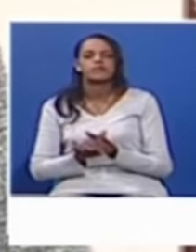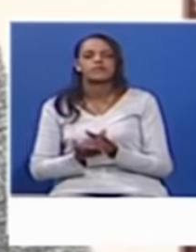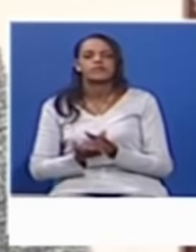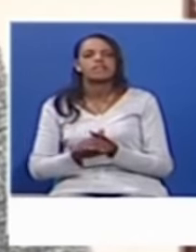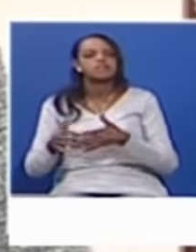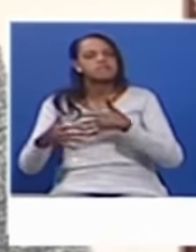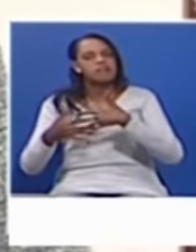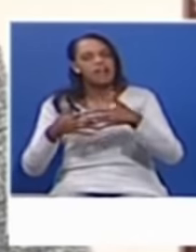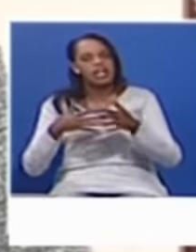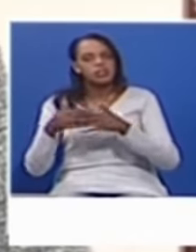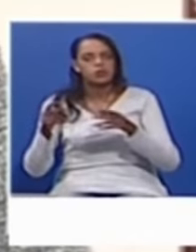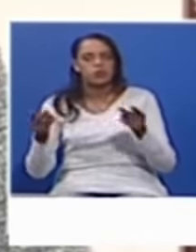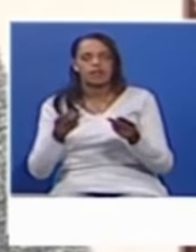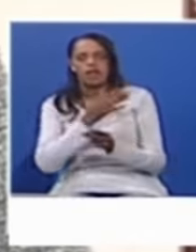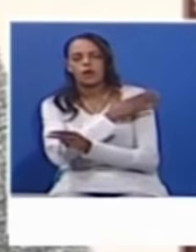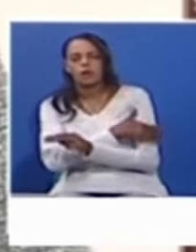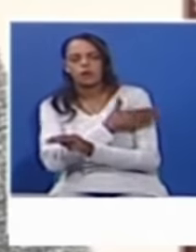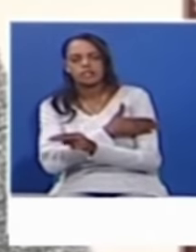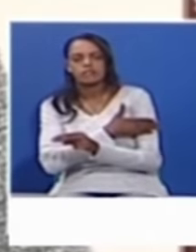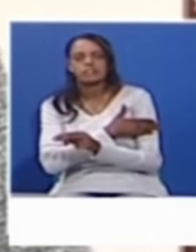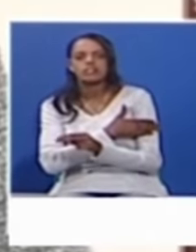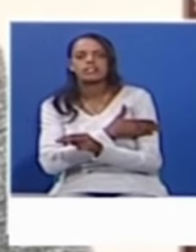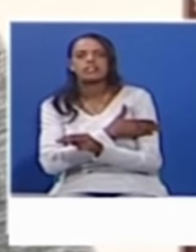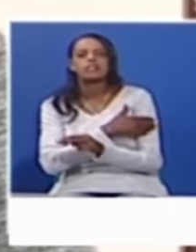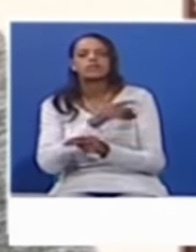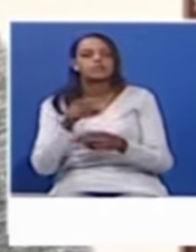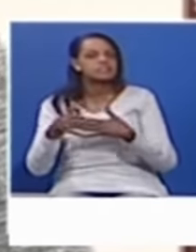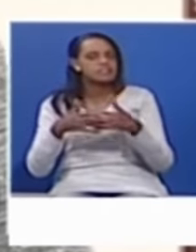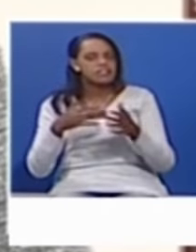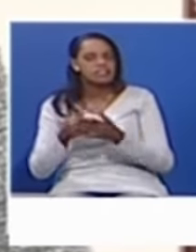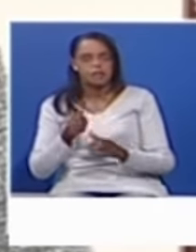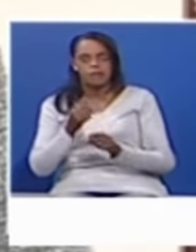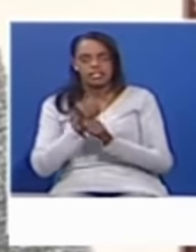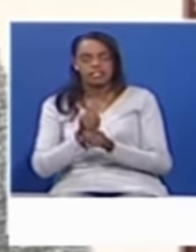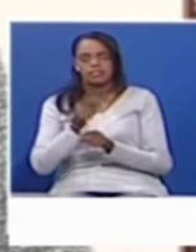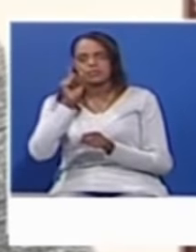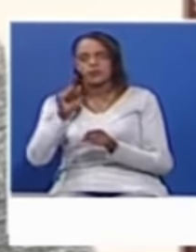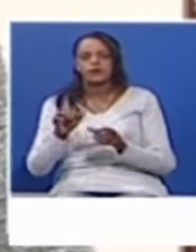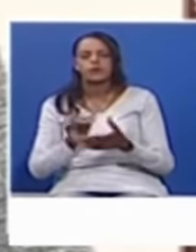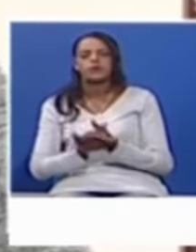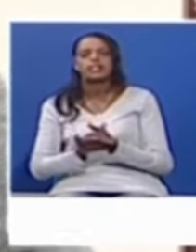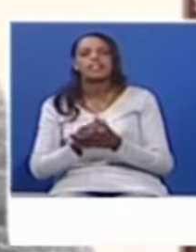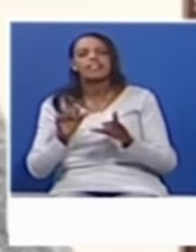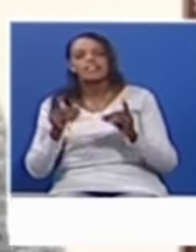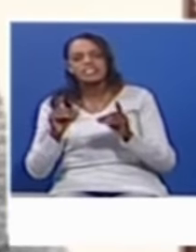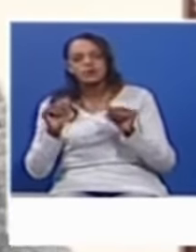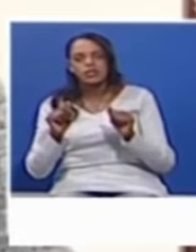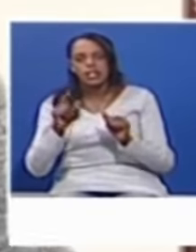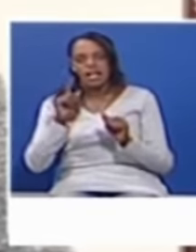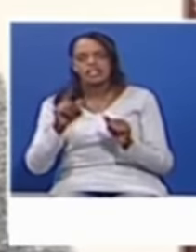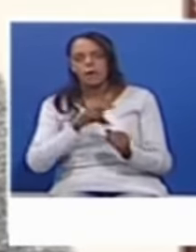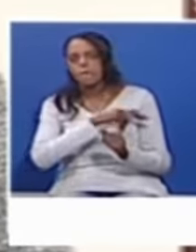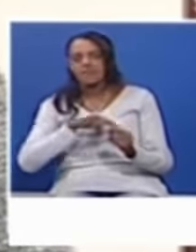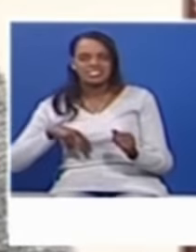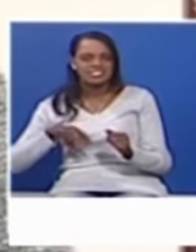ዕማም ወይ ኣገልግሎት ብተሳታፍነት ናይ ምርግጋፅ ሕቶ እዩ ክንዲ ዝኾነ ሓደ ሚኒስትሪ